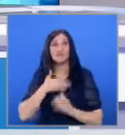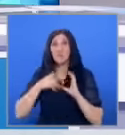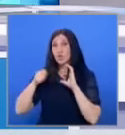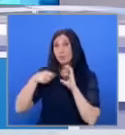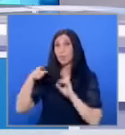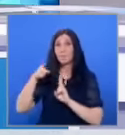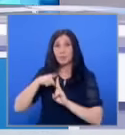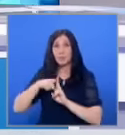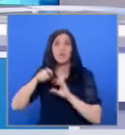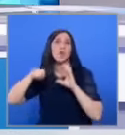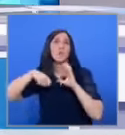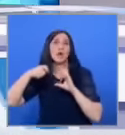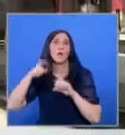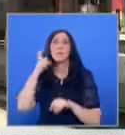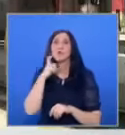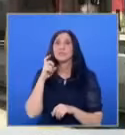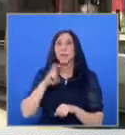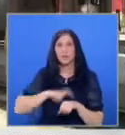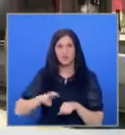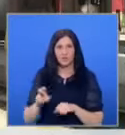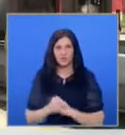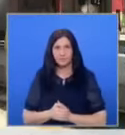Петков и операторът Борис Даракчиев.